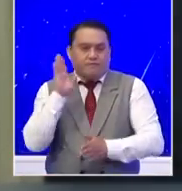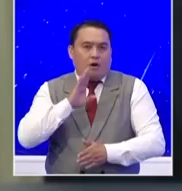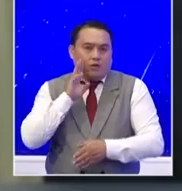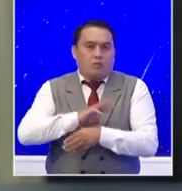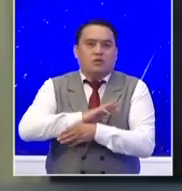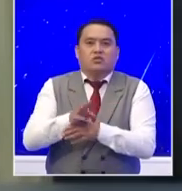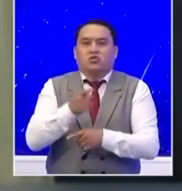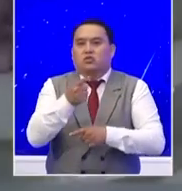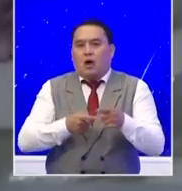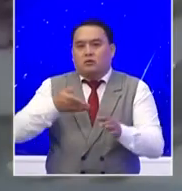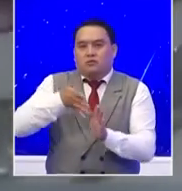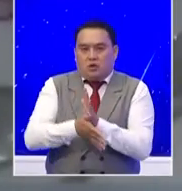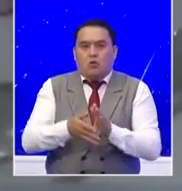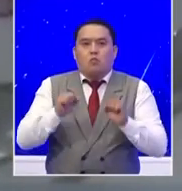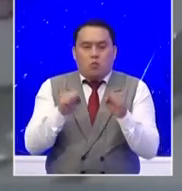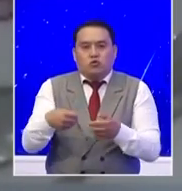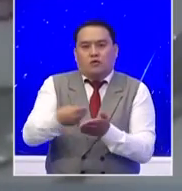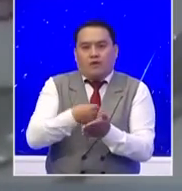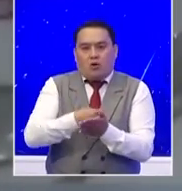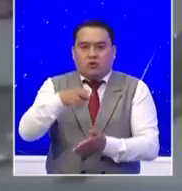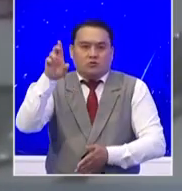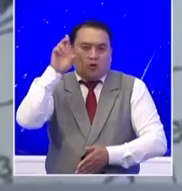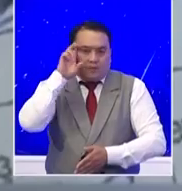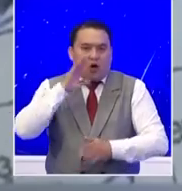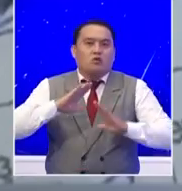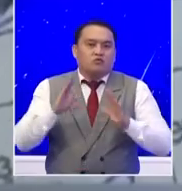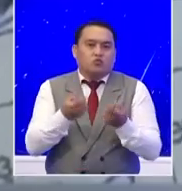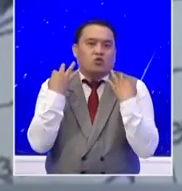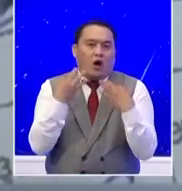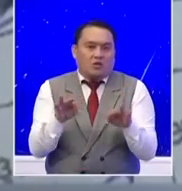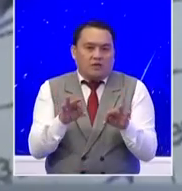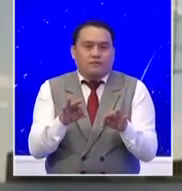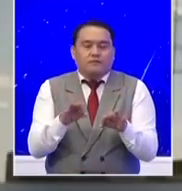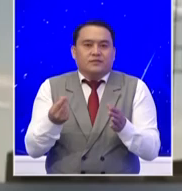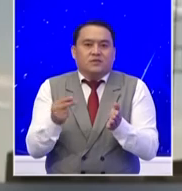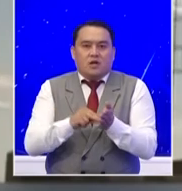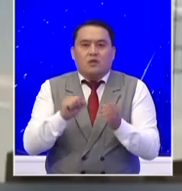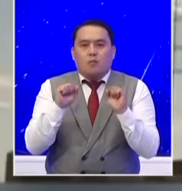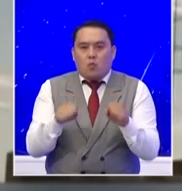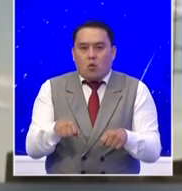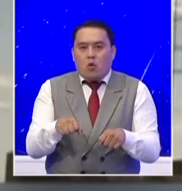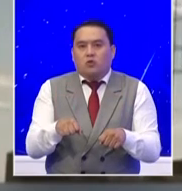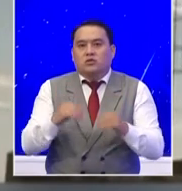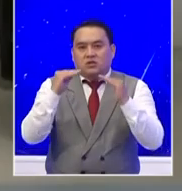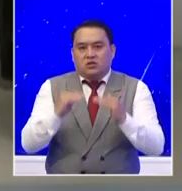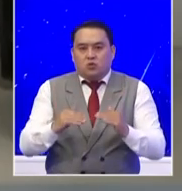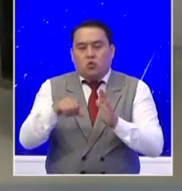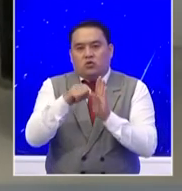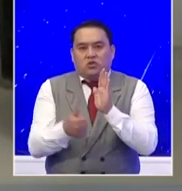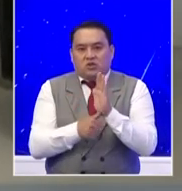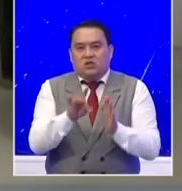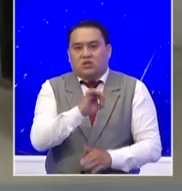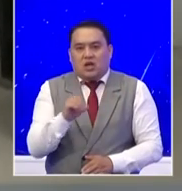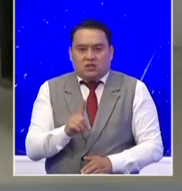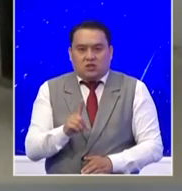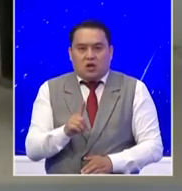Тогда львиную часть затрат будет субсидировать государство. В случае одобрения заявки тариф на воду для жителей Арки снизится в 16